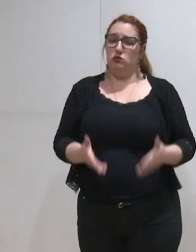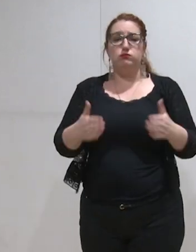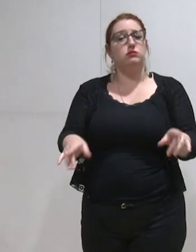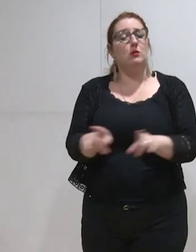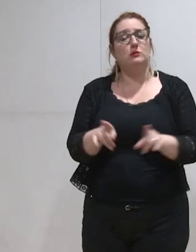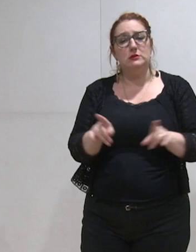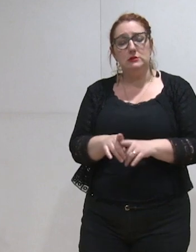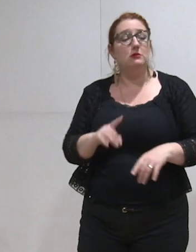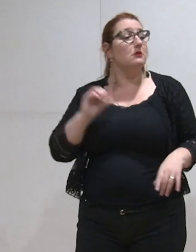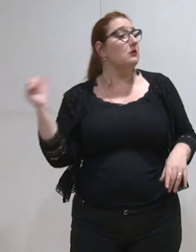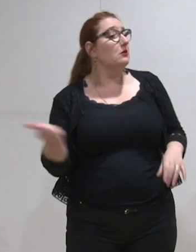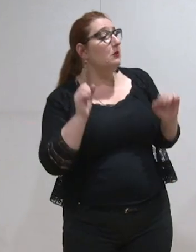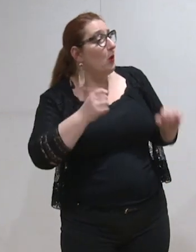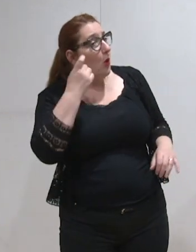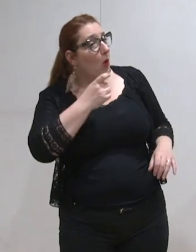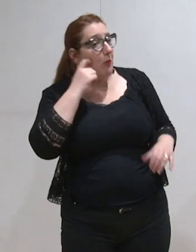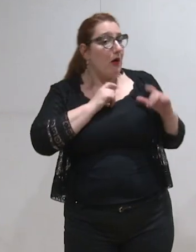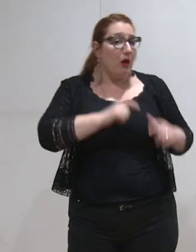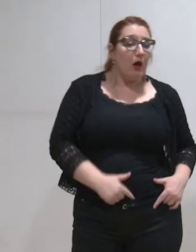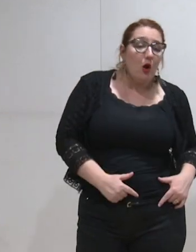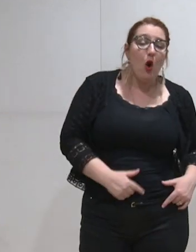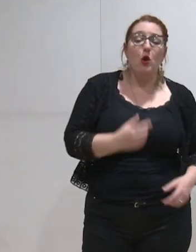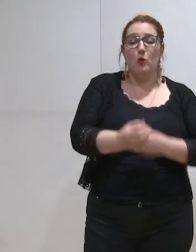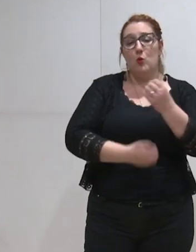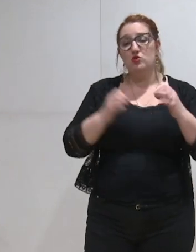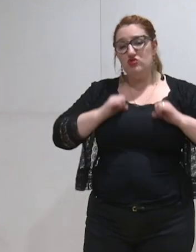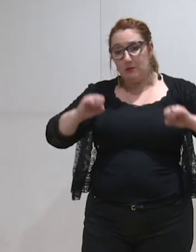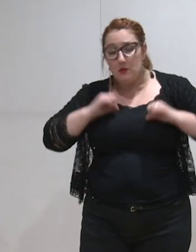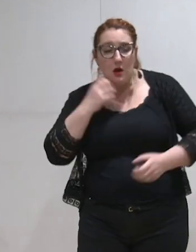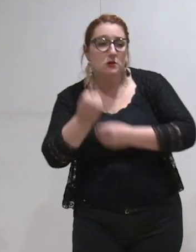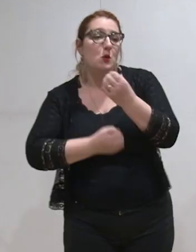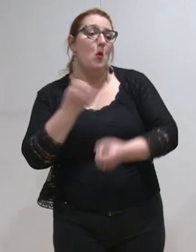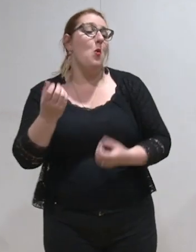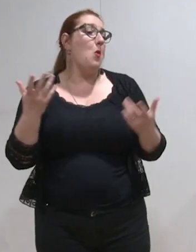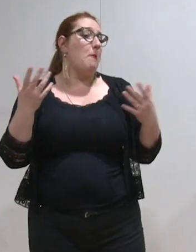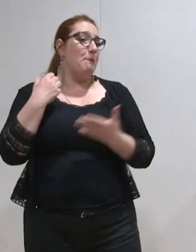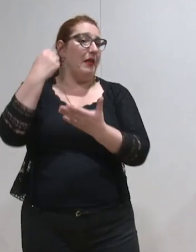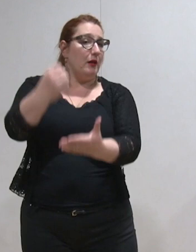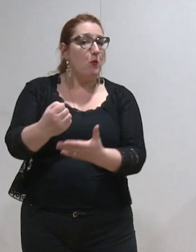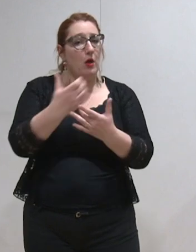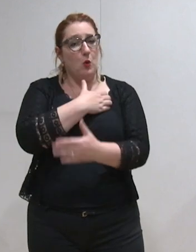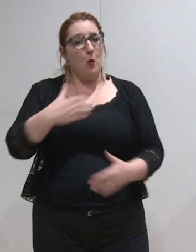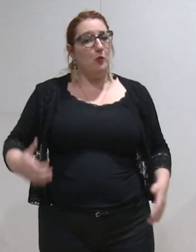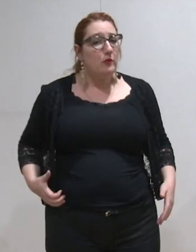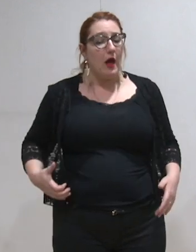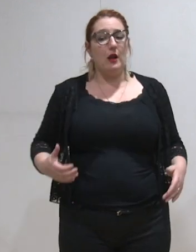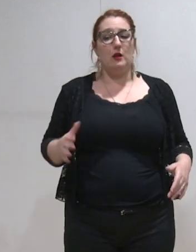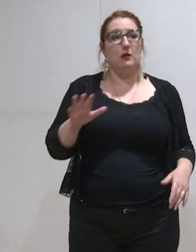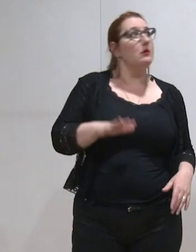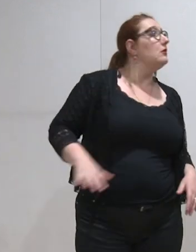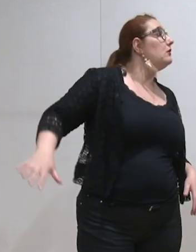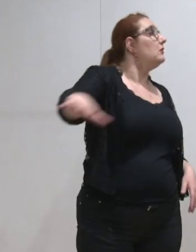également que que cela soit dans le domaine des écoles que so soit les les gymnases que ce soit le patrimoine communal son état